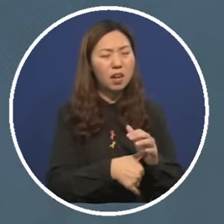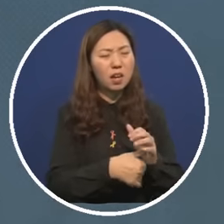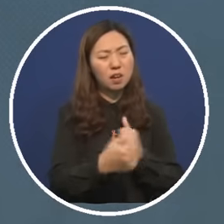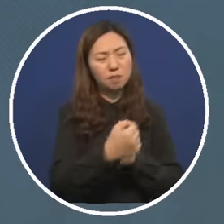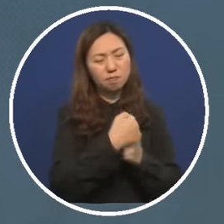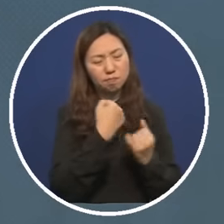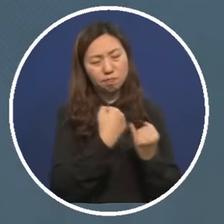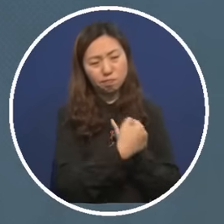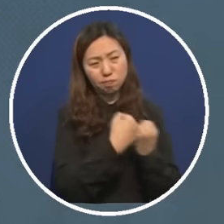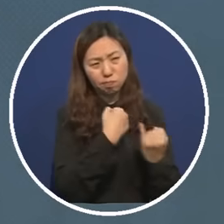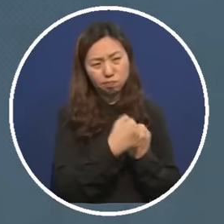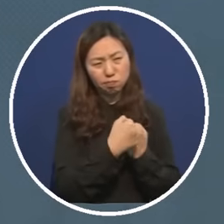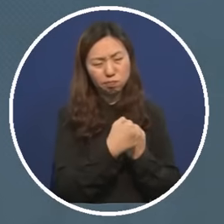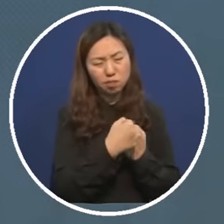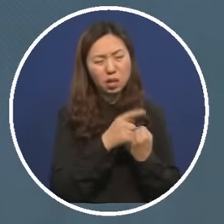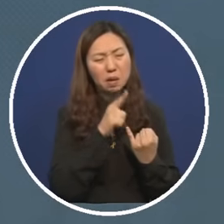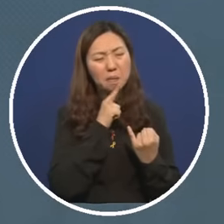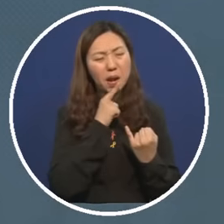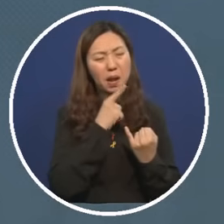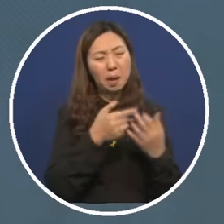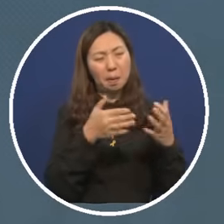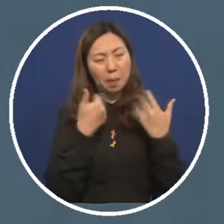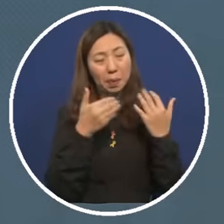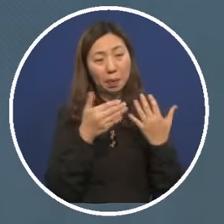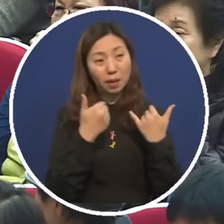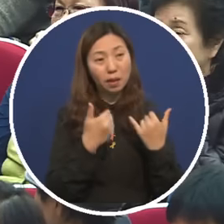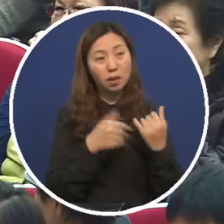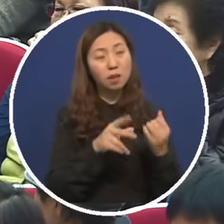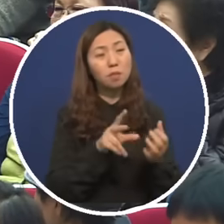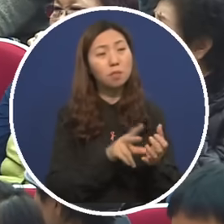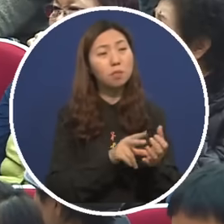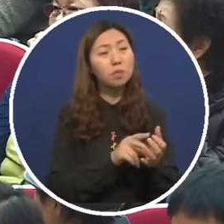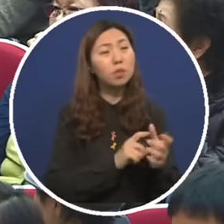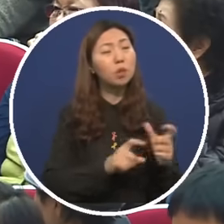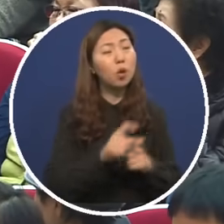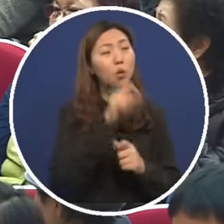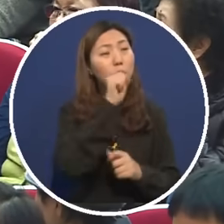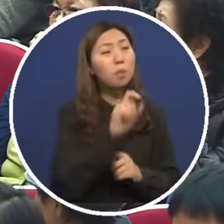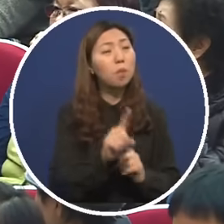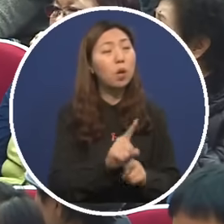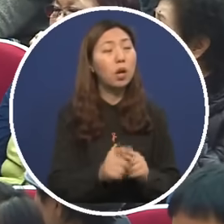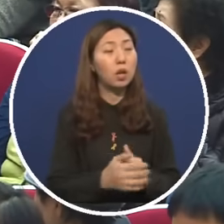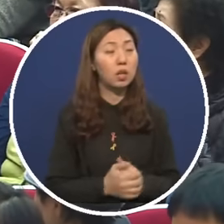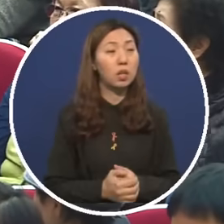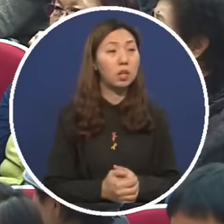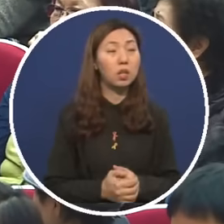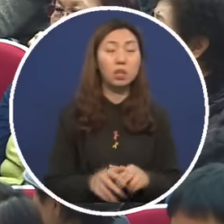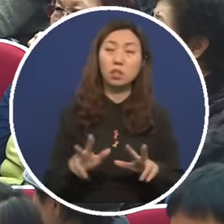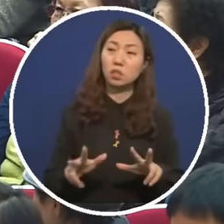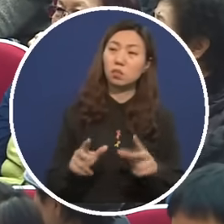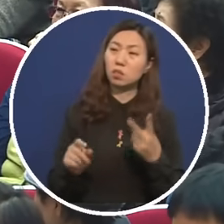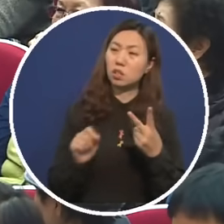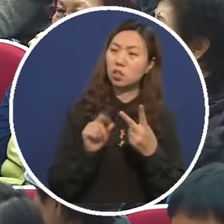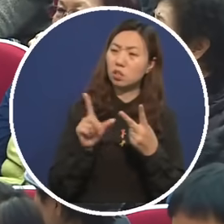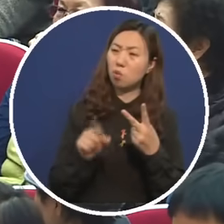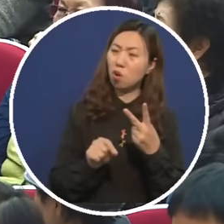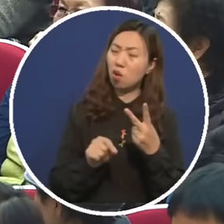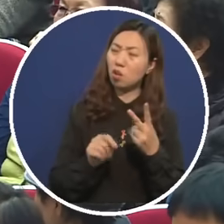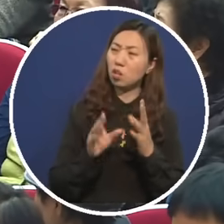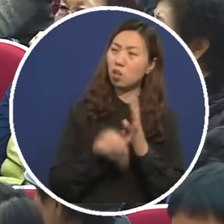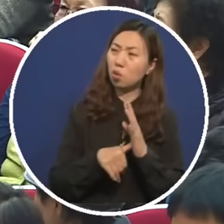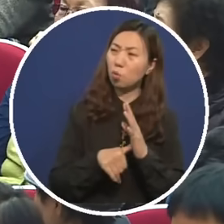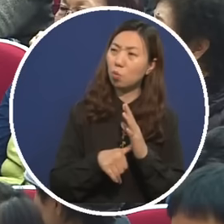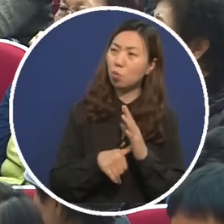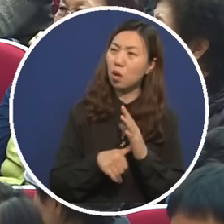폭행을 하면서 더 사는 게 나아요? 남편이 좀 덜 하는 게 나아요? 아, 지금은 작년, 아니, 한 2월 달에도 한번 그런 적이 있어가지고